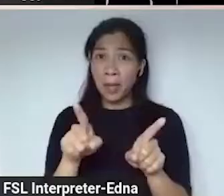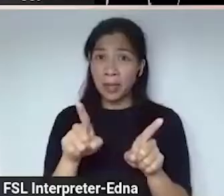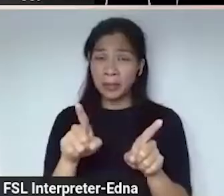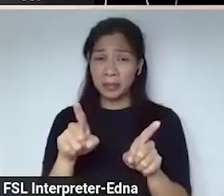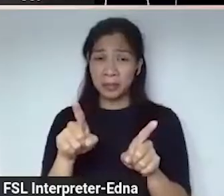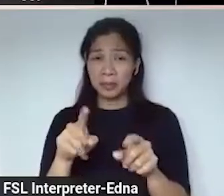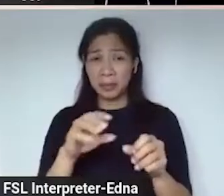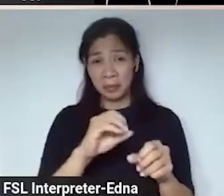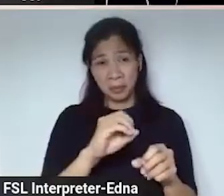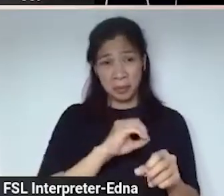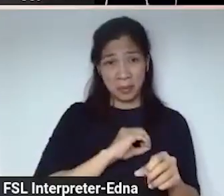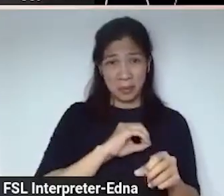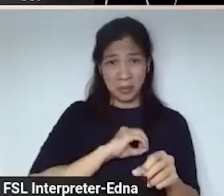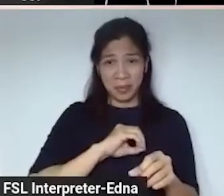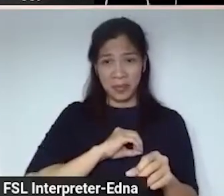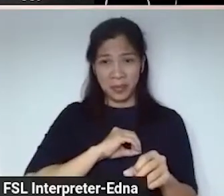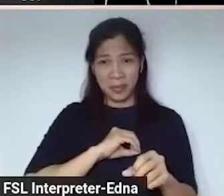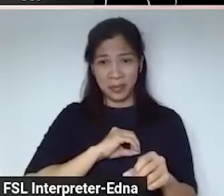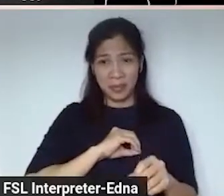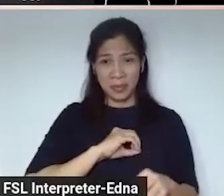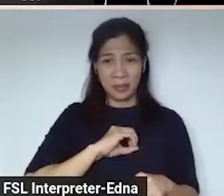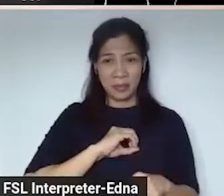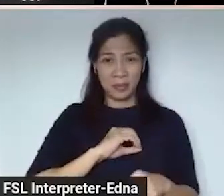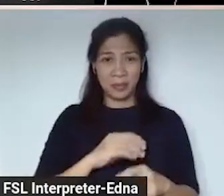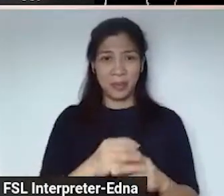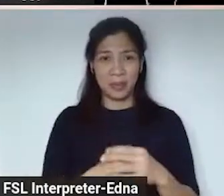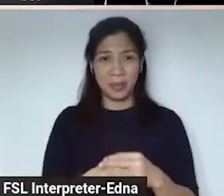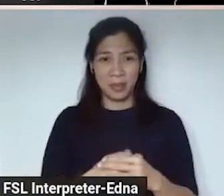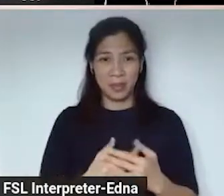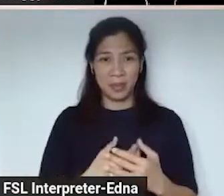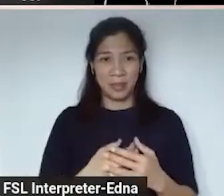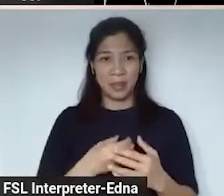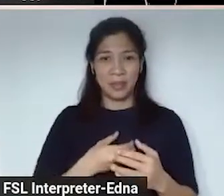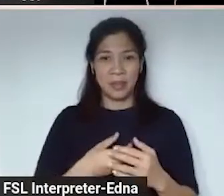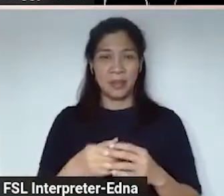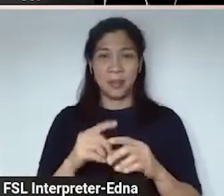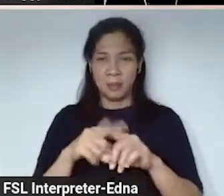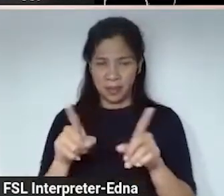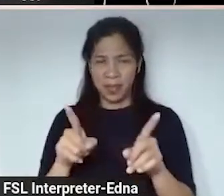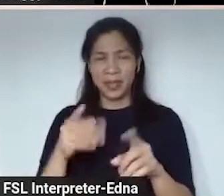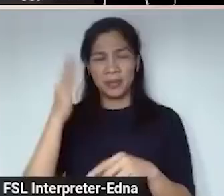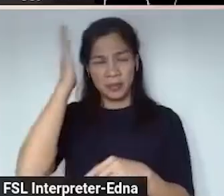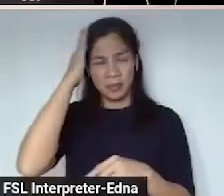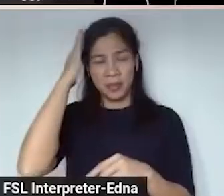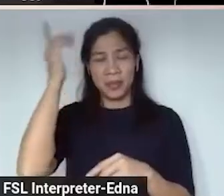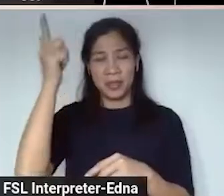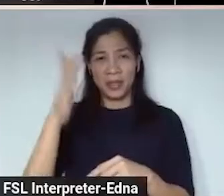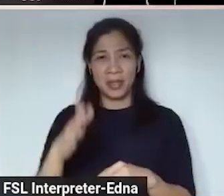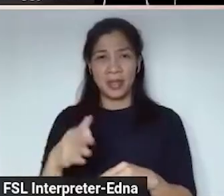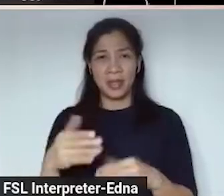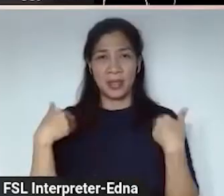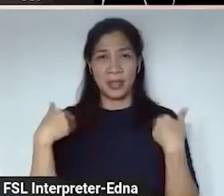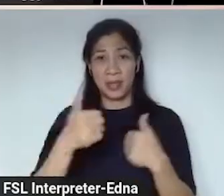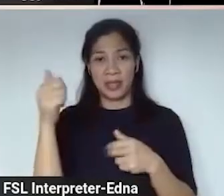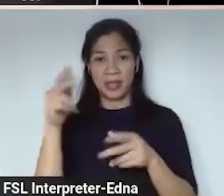yun, and I know God has other plans for me as a person and as a